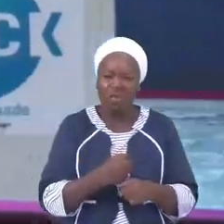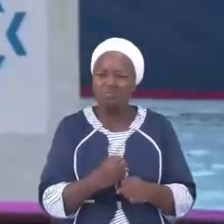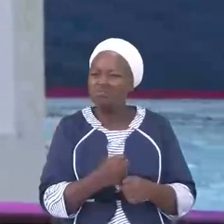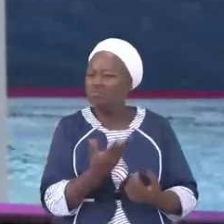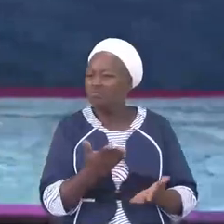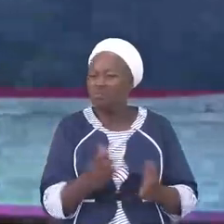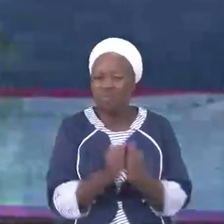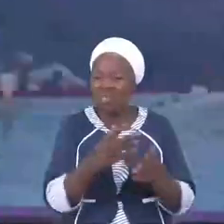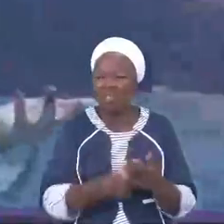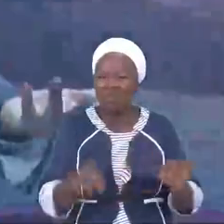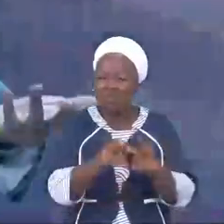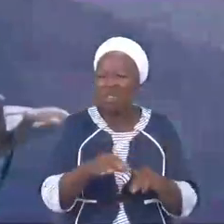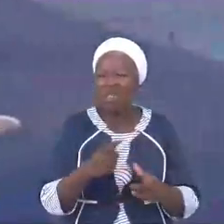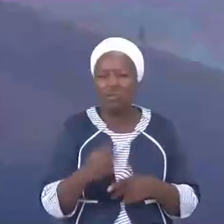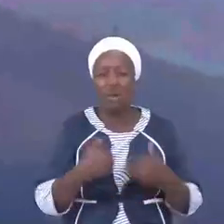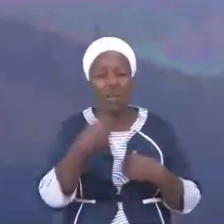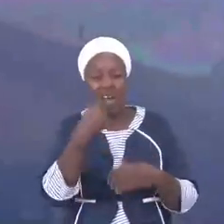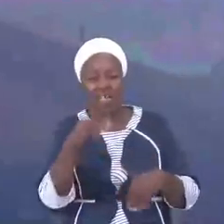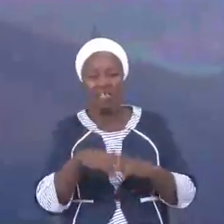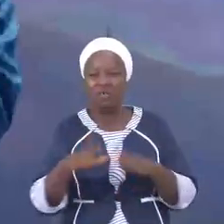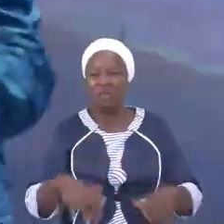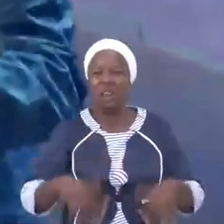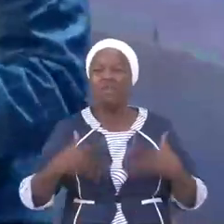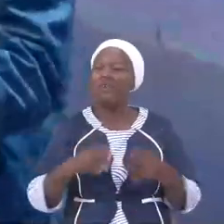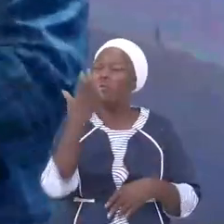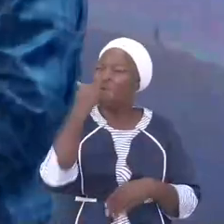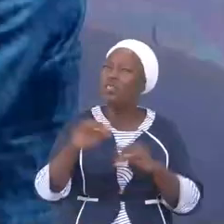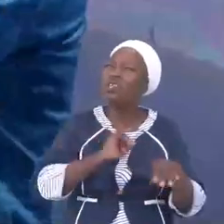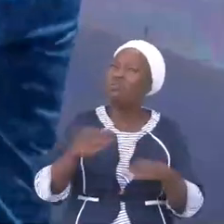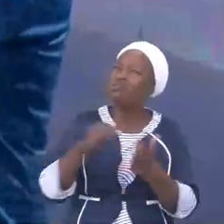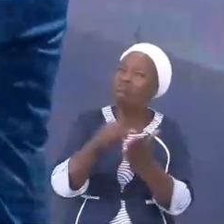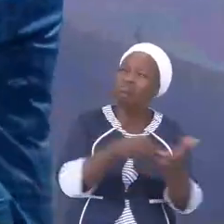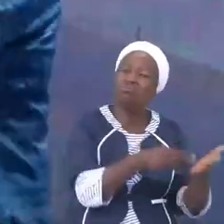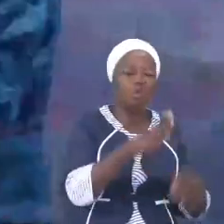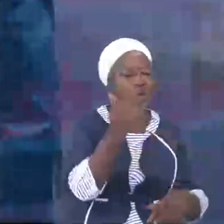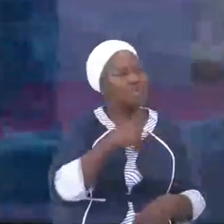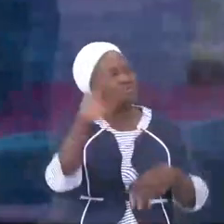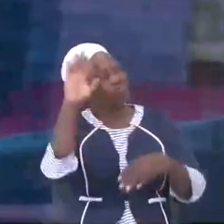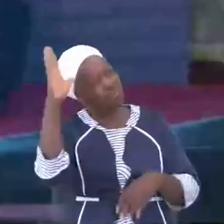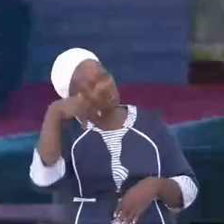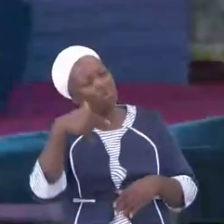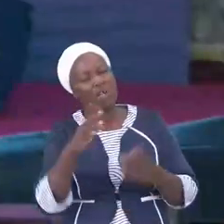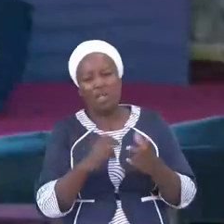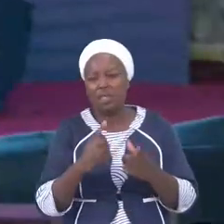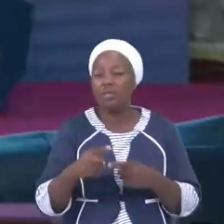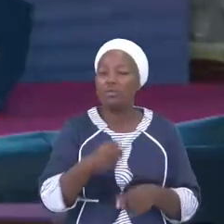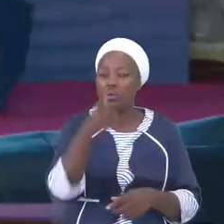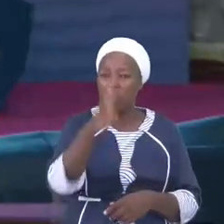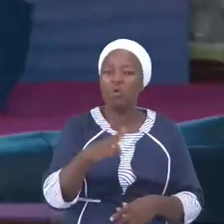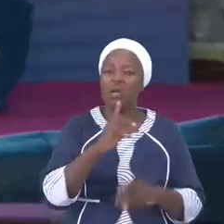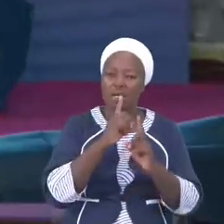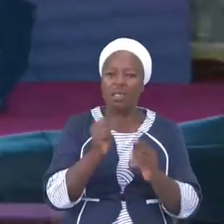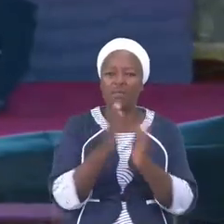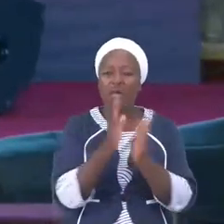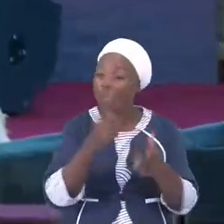dans la vie. Pourquoi? Pourquoi j'ai fait ça? Pourquoi est-ce que je me suis rebellé? Dieu exauce les prières. C'est une